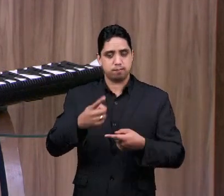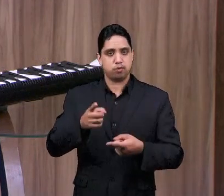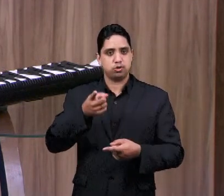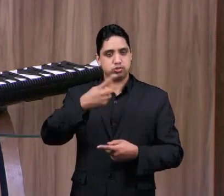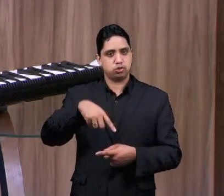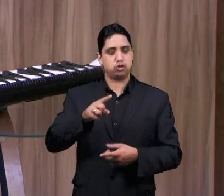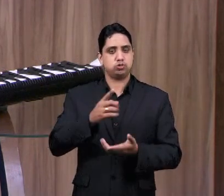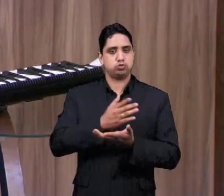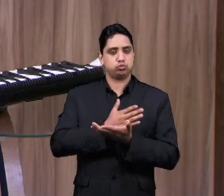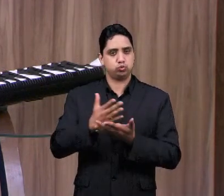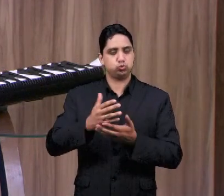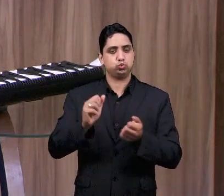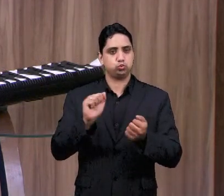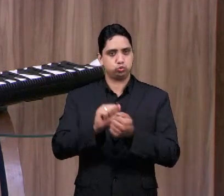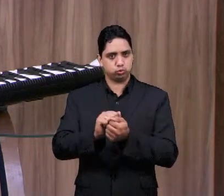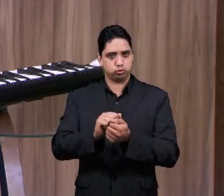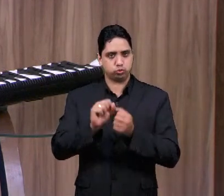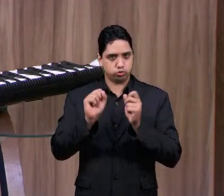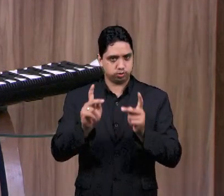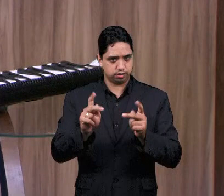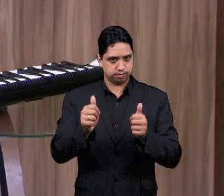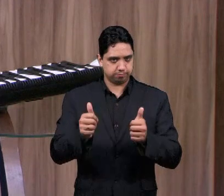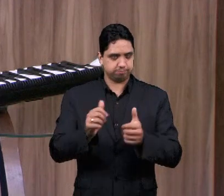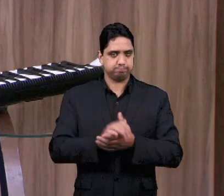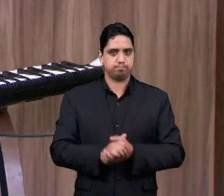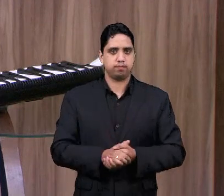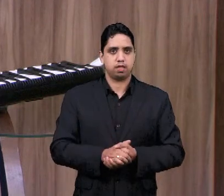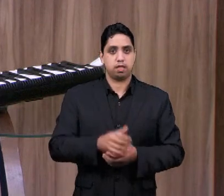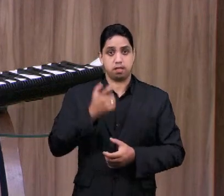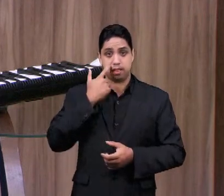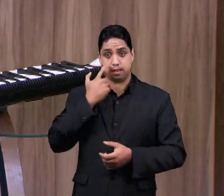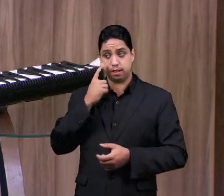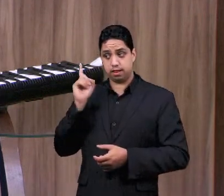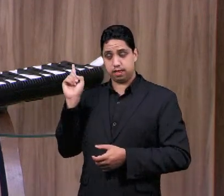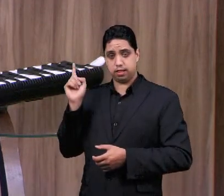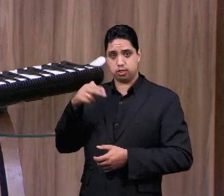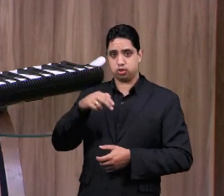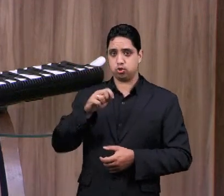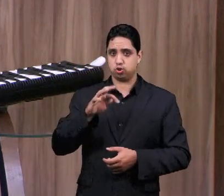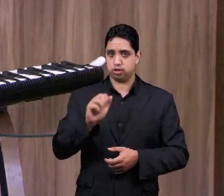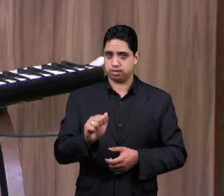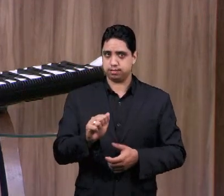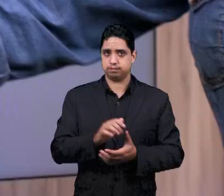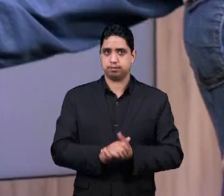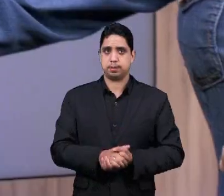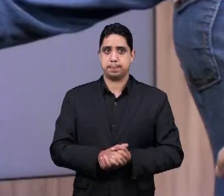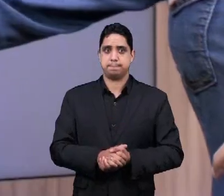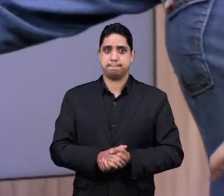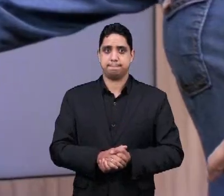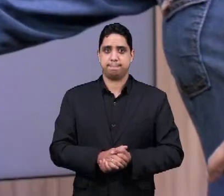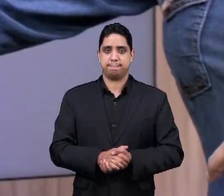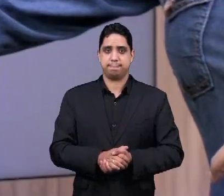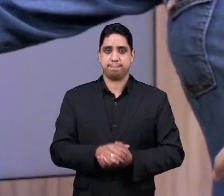2 tons pour jouer ensemble. Allons-y, lire les notes.